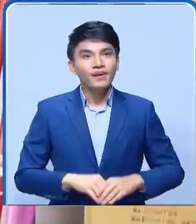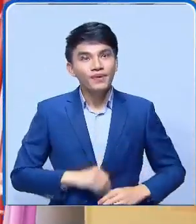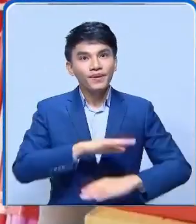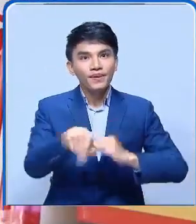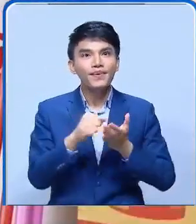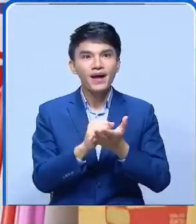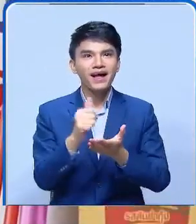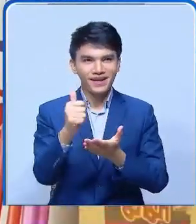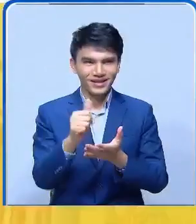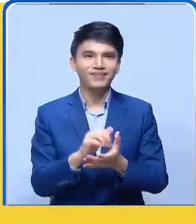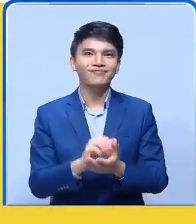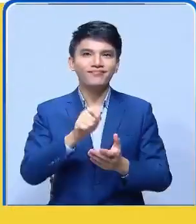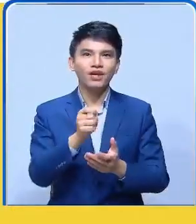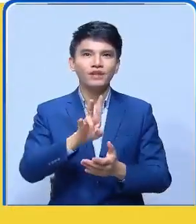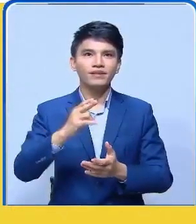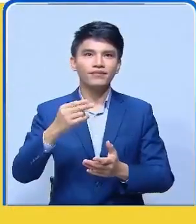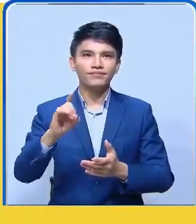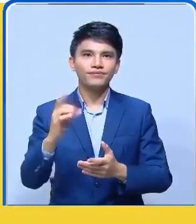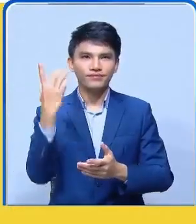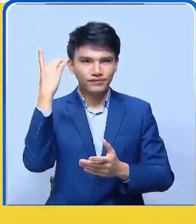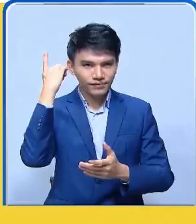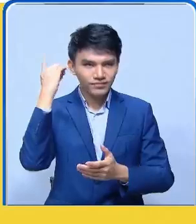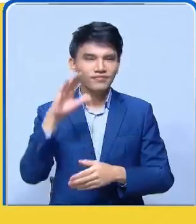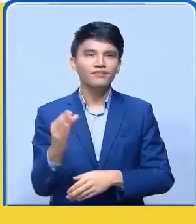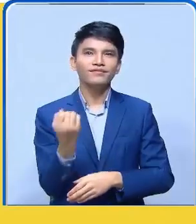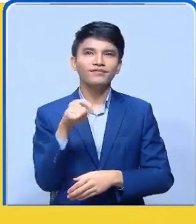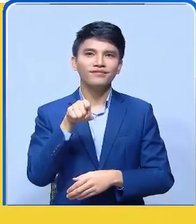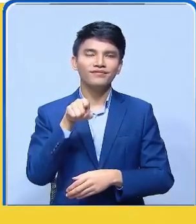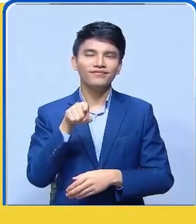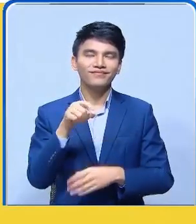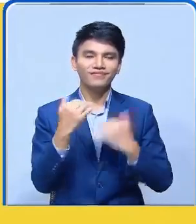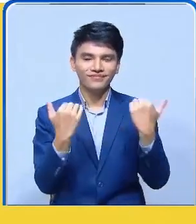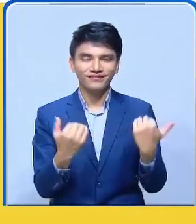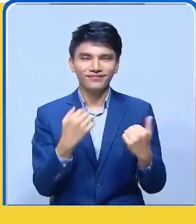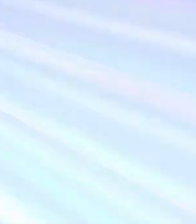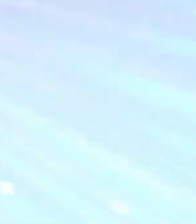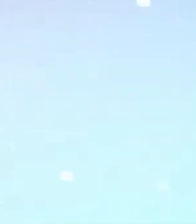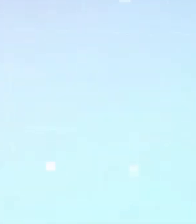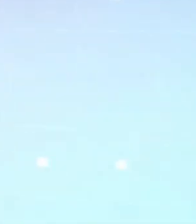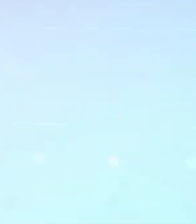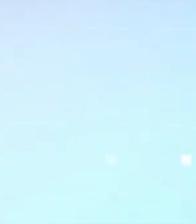นะครับเปิดรับบริจาคที่ช่อง7 HD ทุกวันถึง15ตุลาคมนี้นะครับ ค่ะ